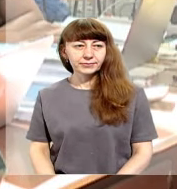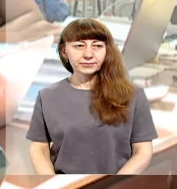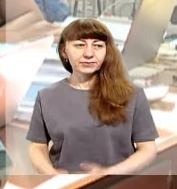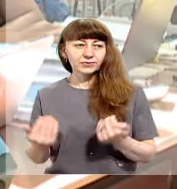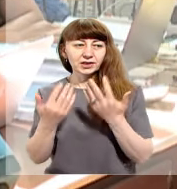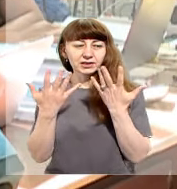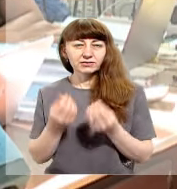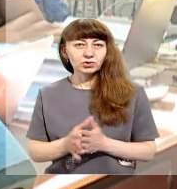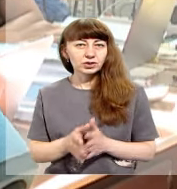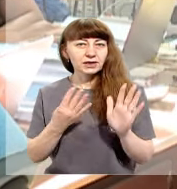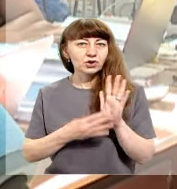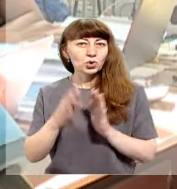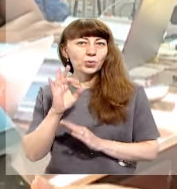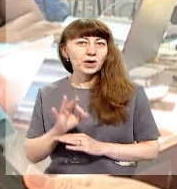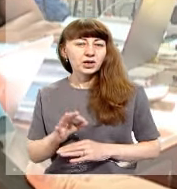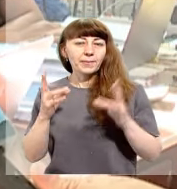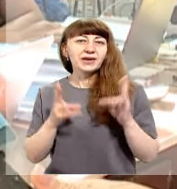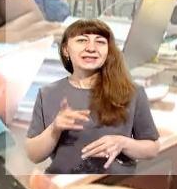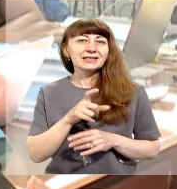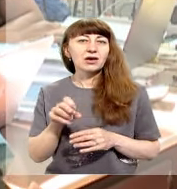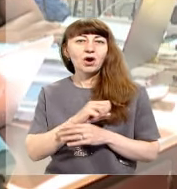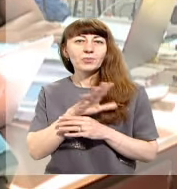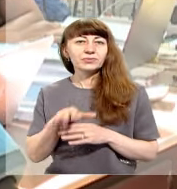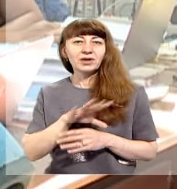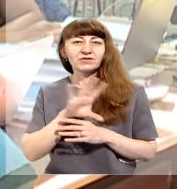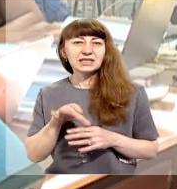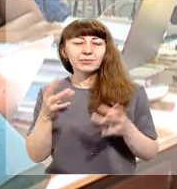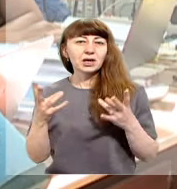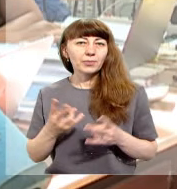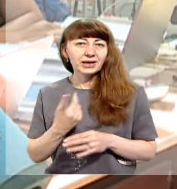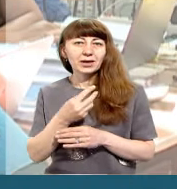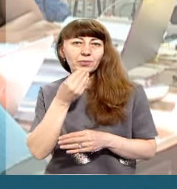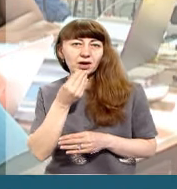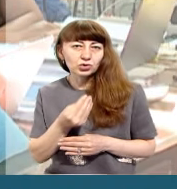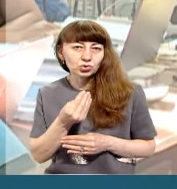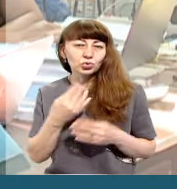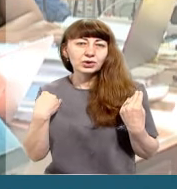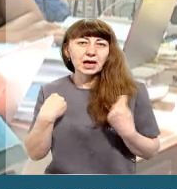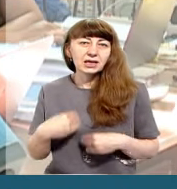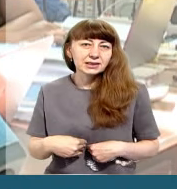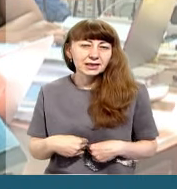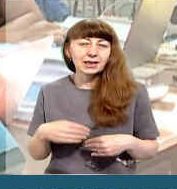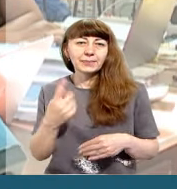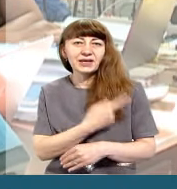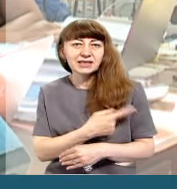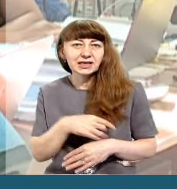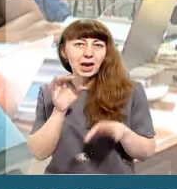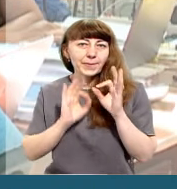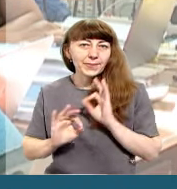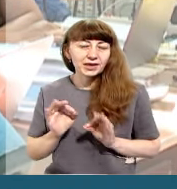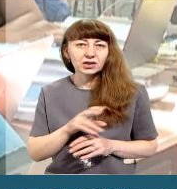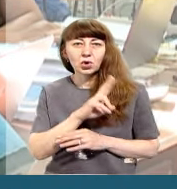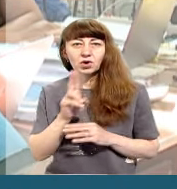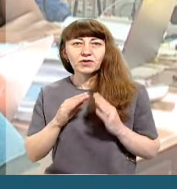На сегодняшний день 90% пострадавших обеспечены всем необходимым. Это продукты питания, одежда и медикаменты. Тем, в